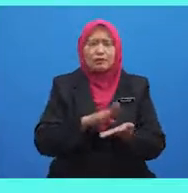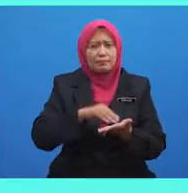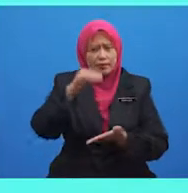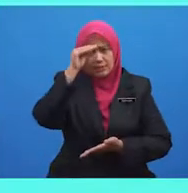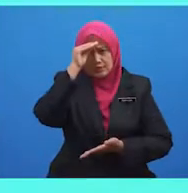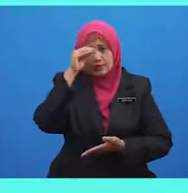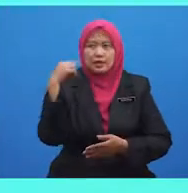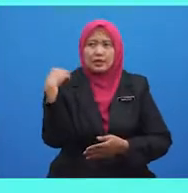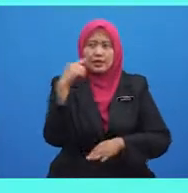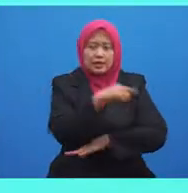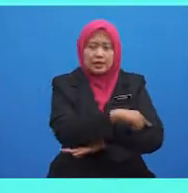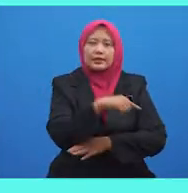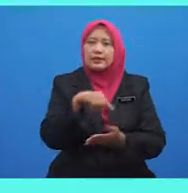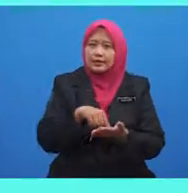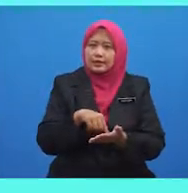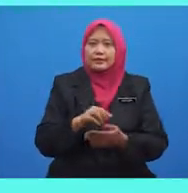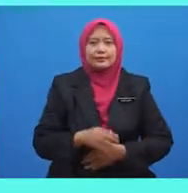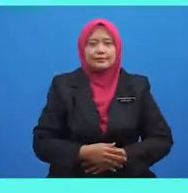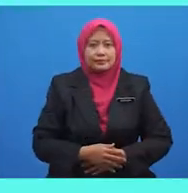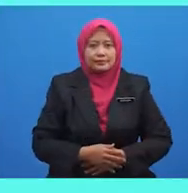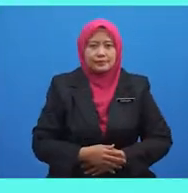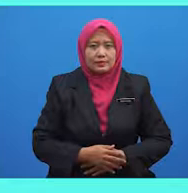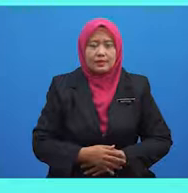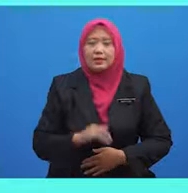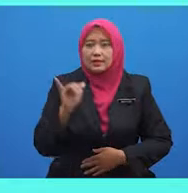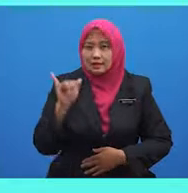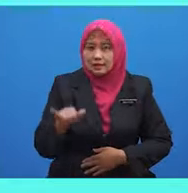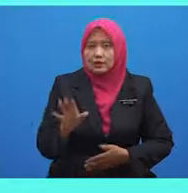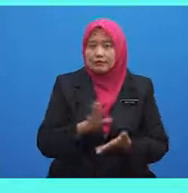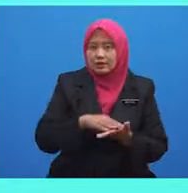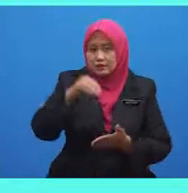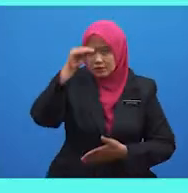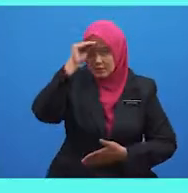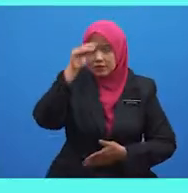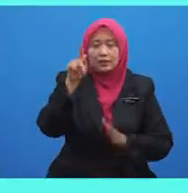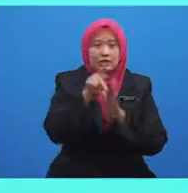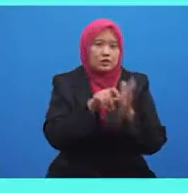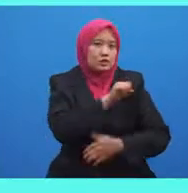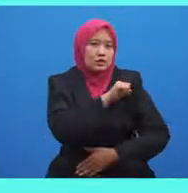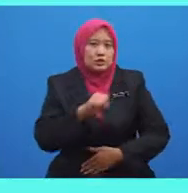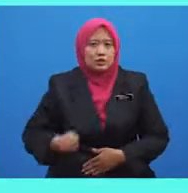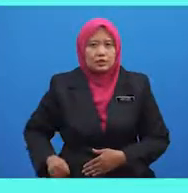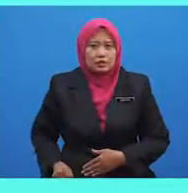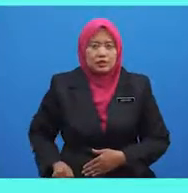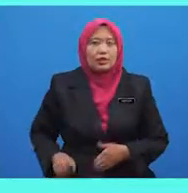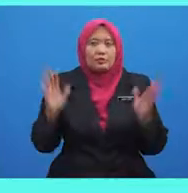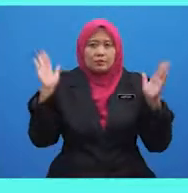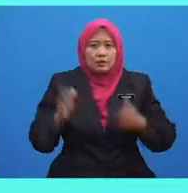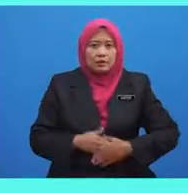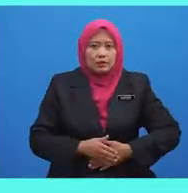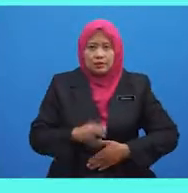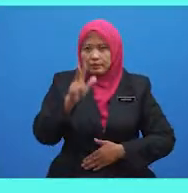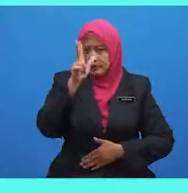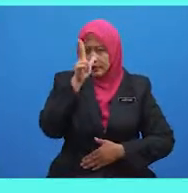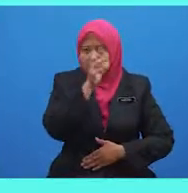ini? Ya, betul! Kita akan belajar tentang Kesultanan Melayu Melaka dan